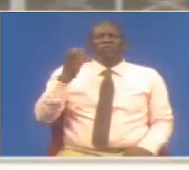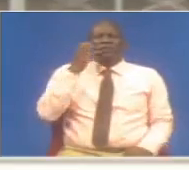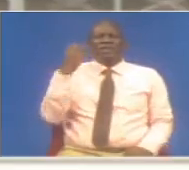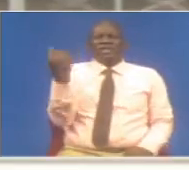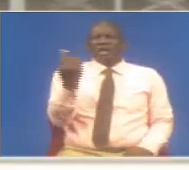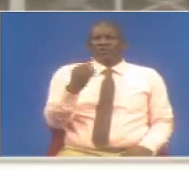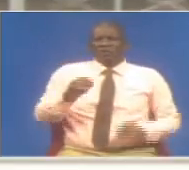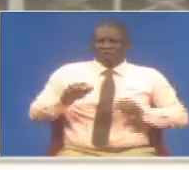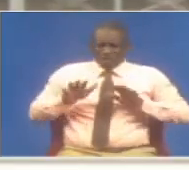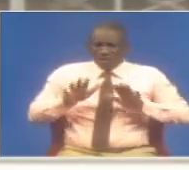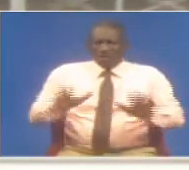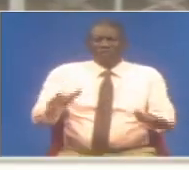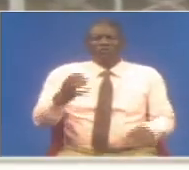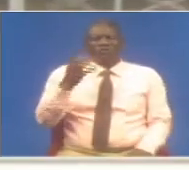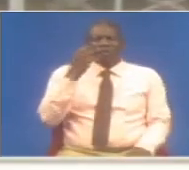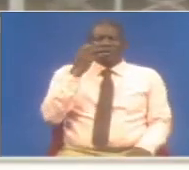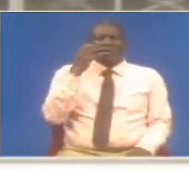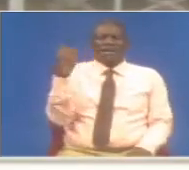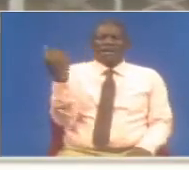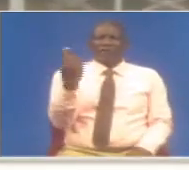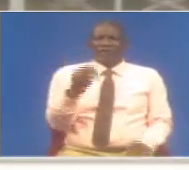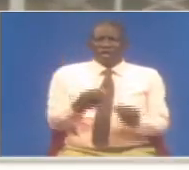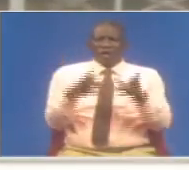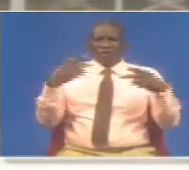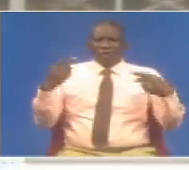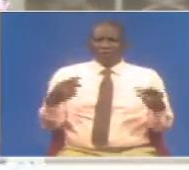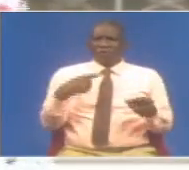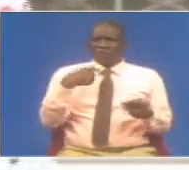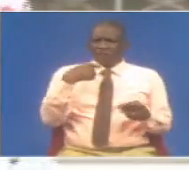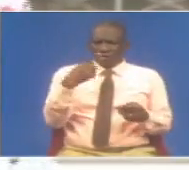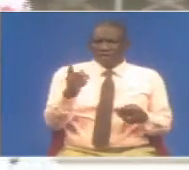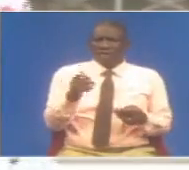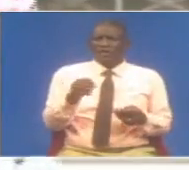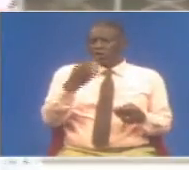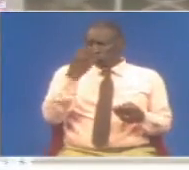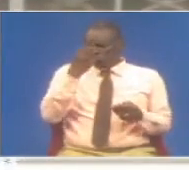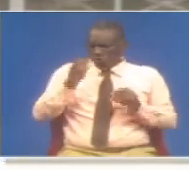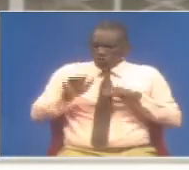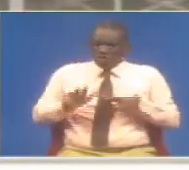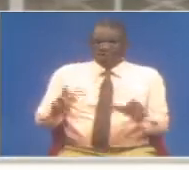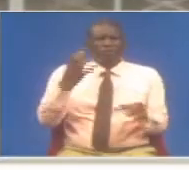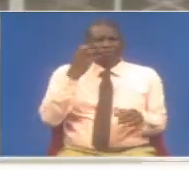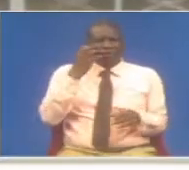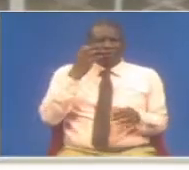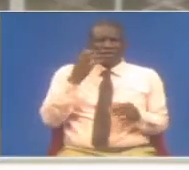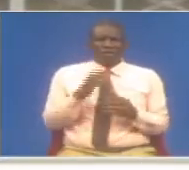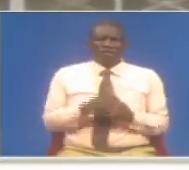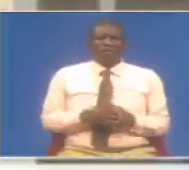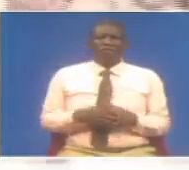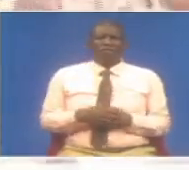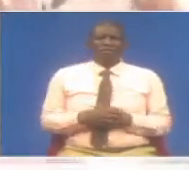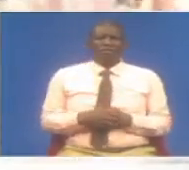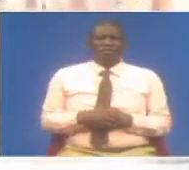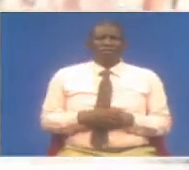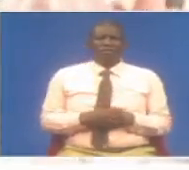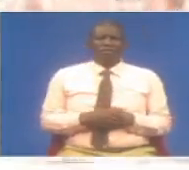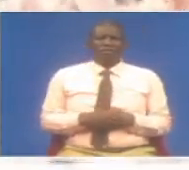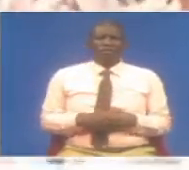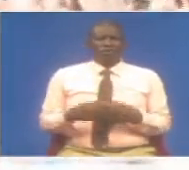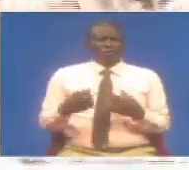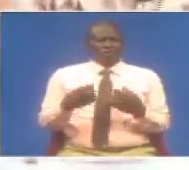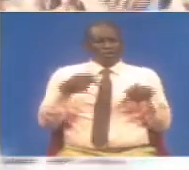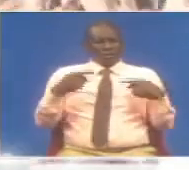na Matiang'i. Wangapi wanasema sigana na Matiang'i? Sigana na Matiang'i. Wazungumzaji